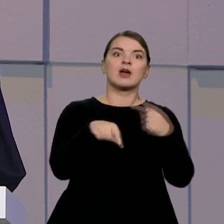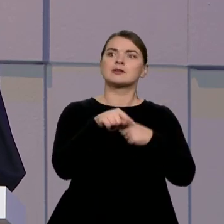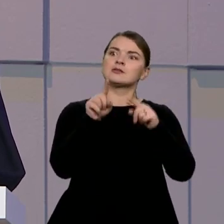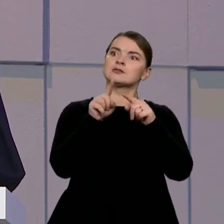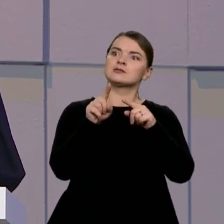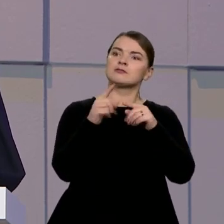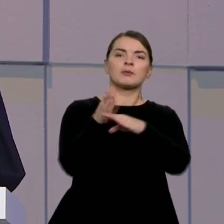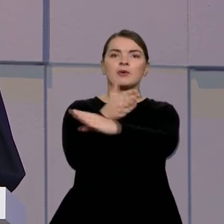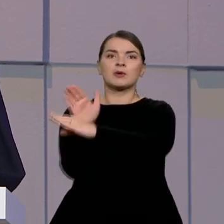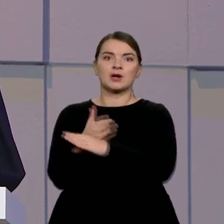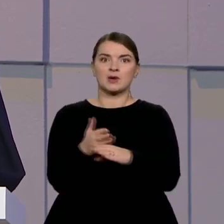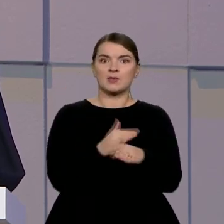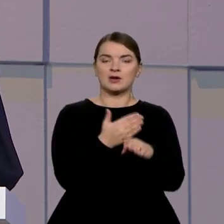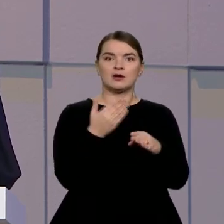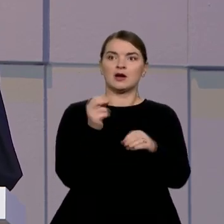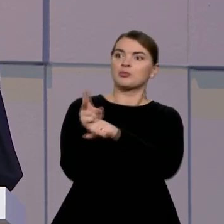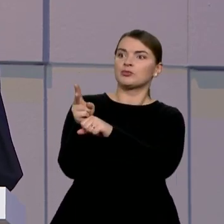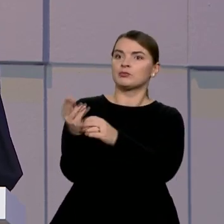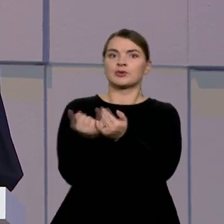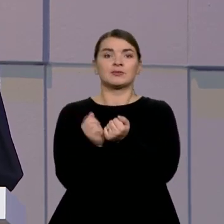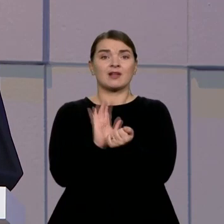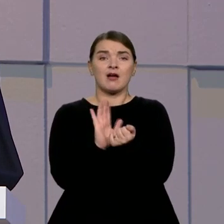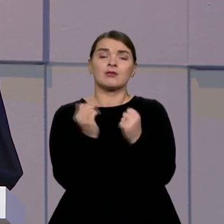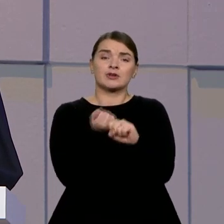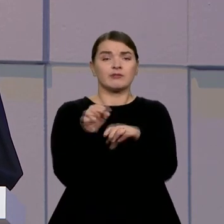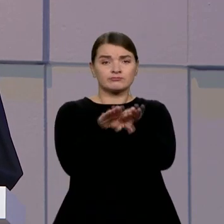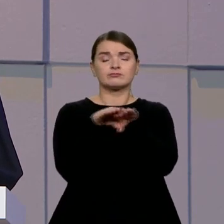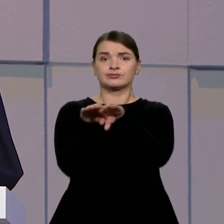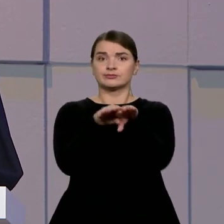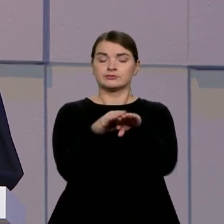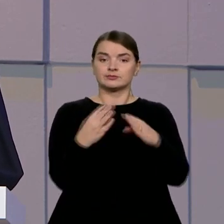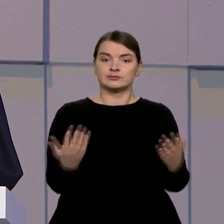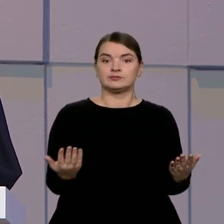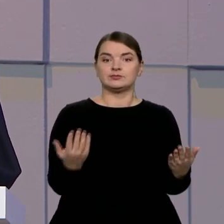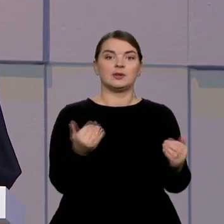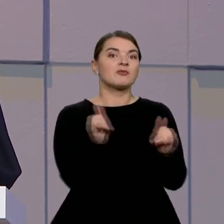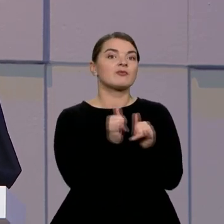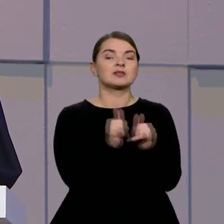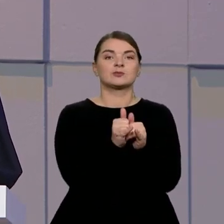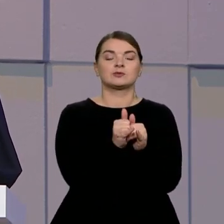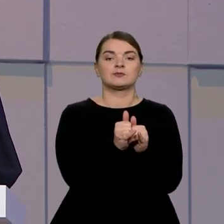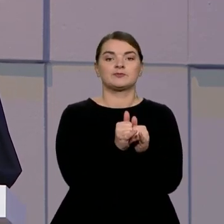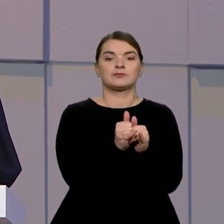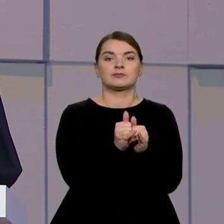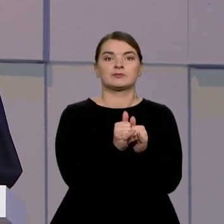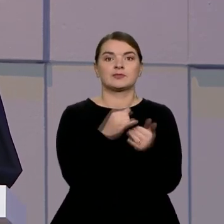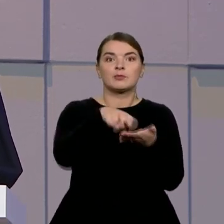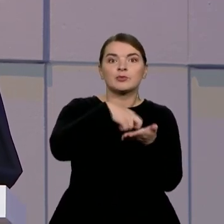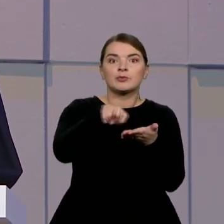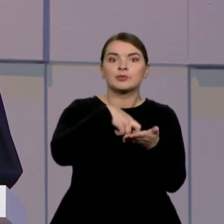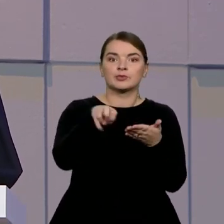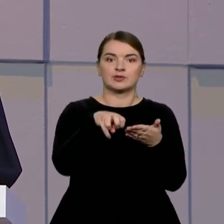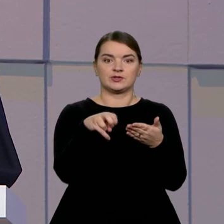neskaidant ir panašiai. Ir aš manau, kad na, vėlgi na, ne vien tik Facebook'o žinutės turėtų spręsti